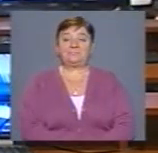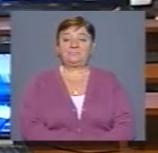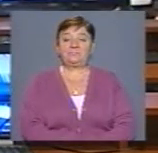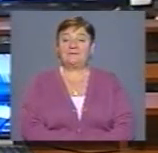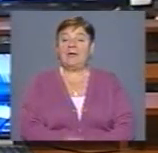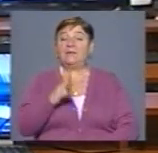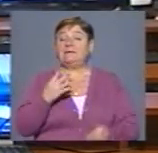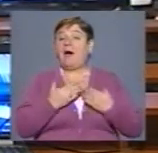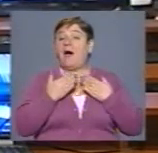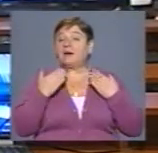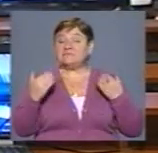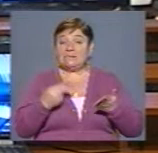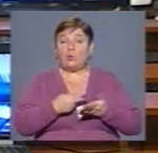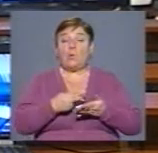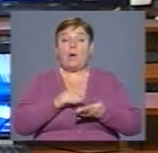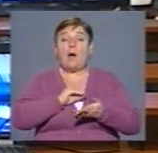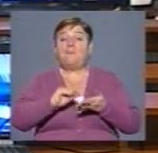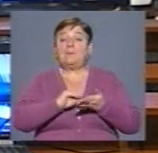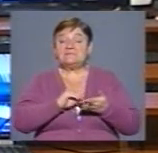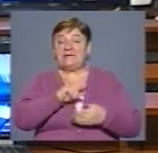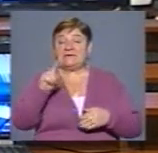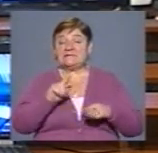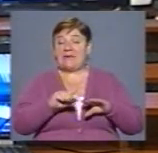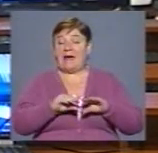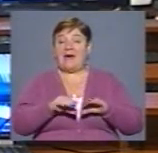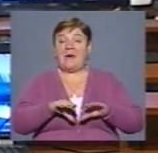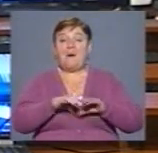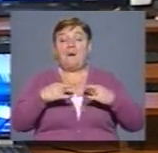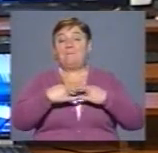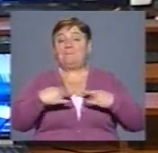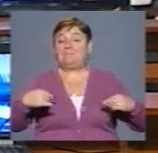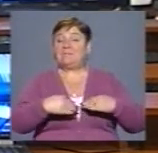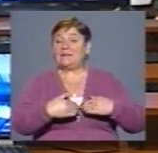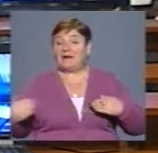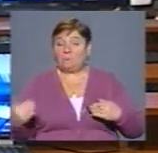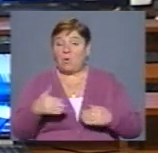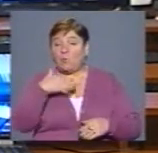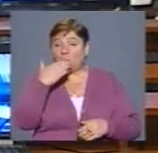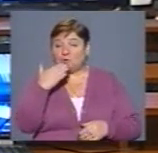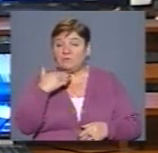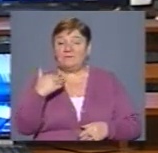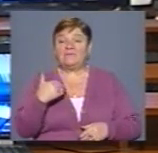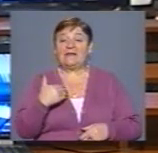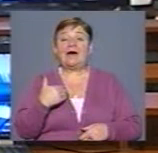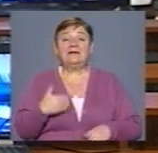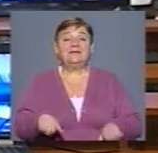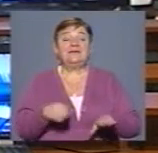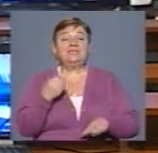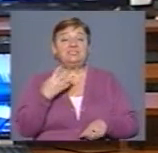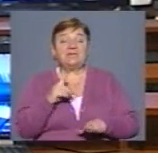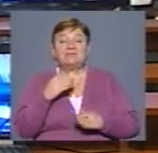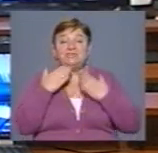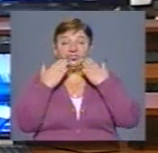На акцію «Письменник за прилавком» сьогодні завітає авторка серії публікацій «Втрачений Ужгород» Тетяна Літераті. Вона спілкуватиметься з читачами